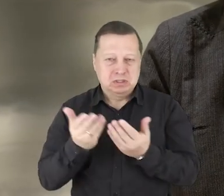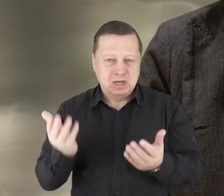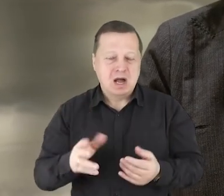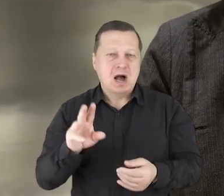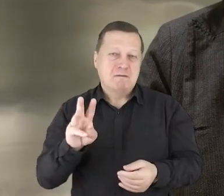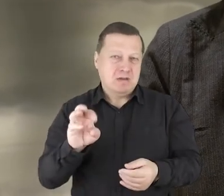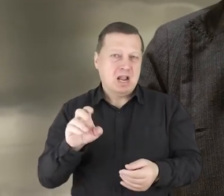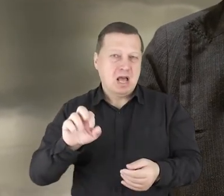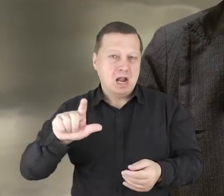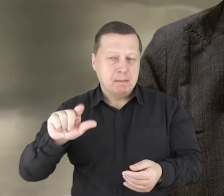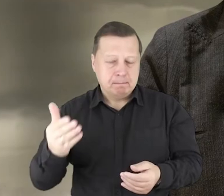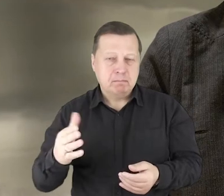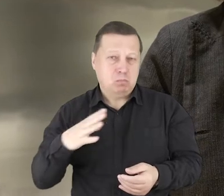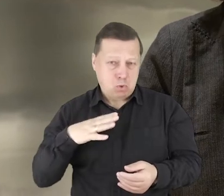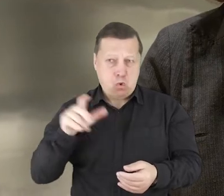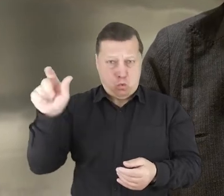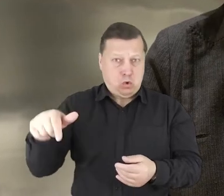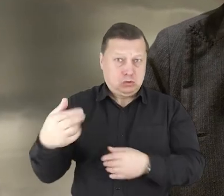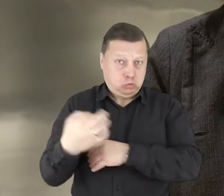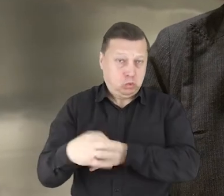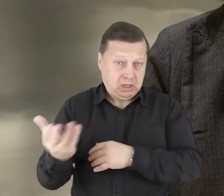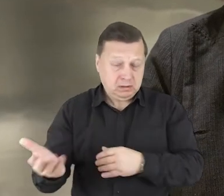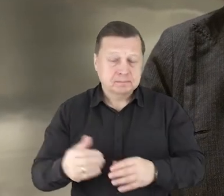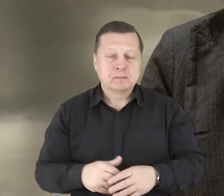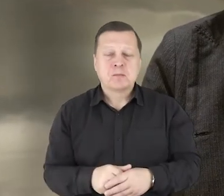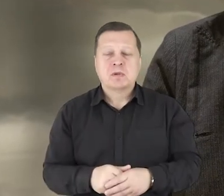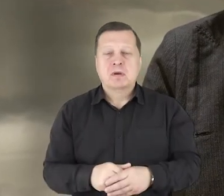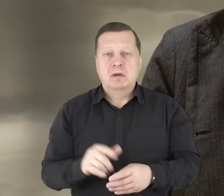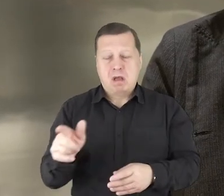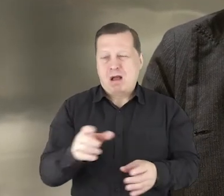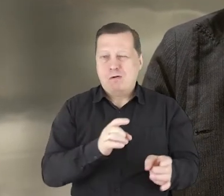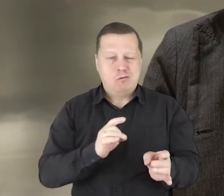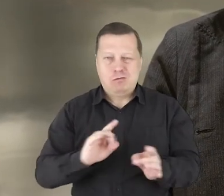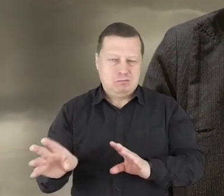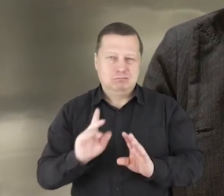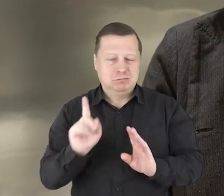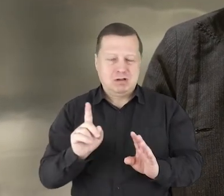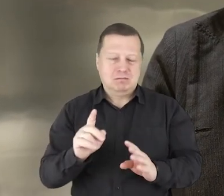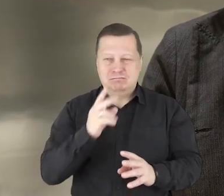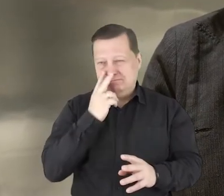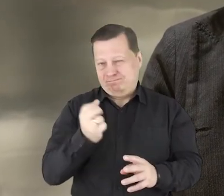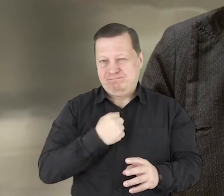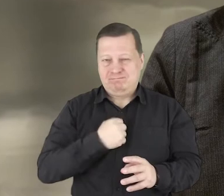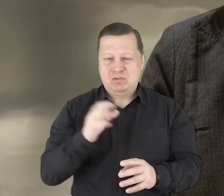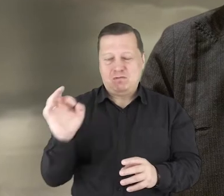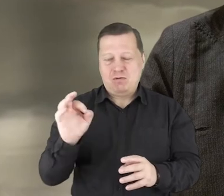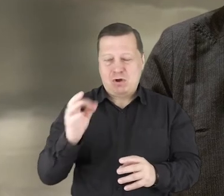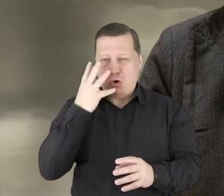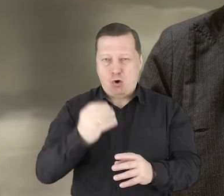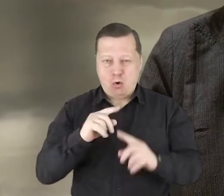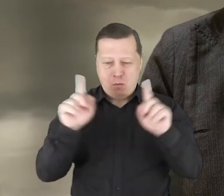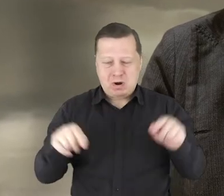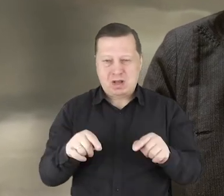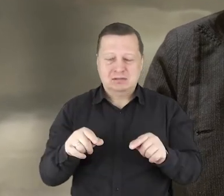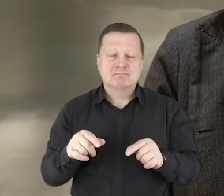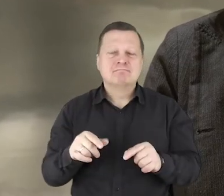Wilhelm wtedy był studentem, od razu było w jego obrazach, w jego wczesnych